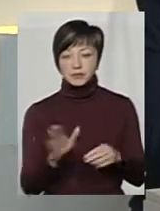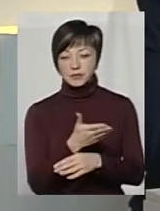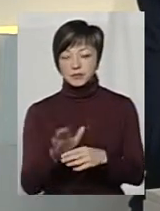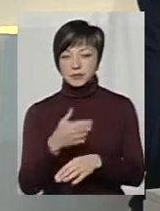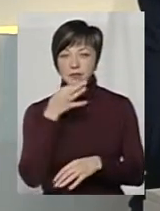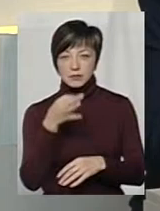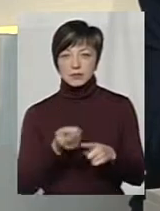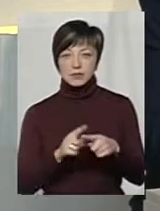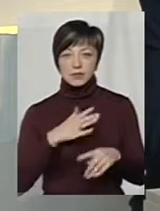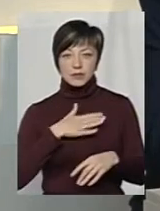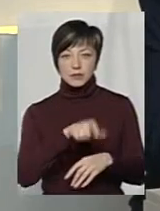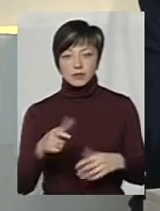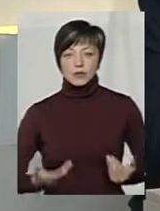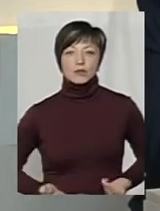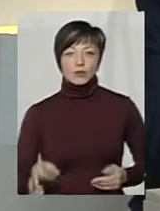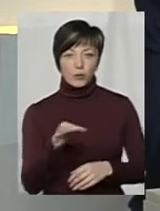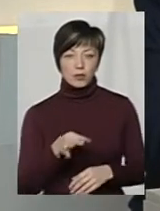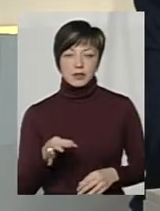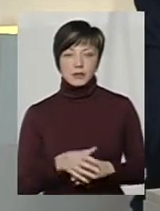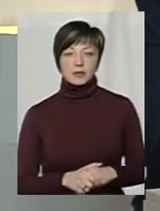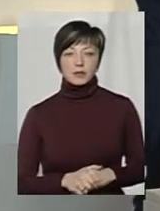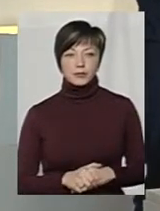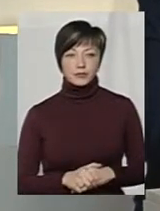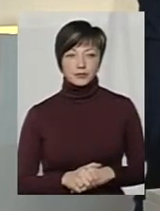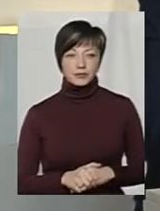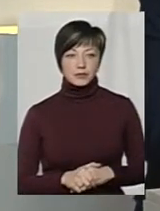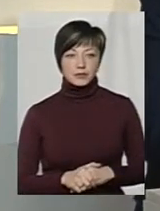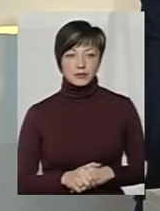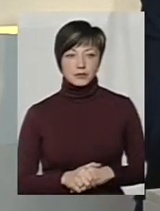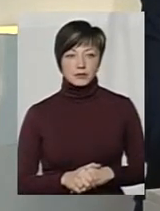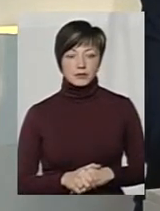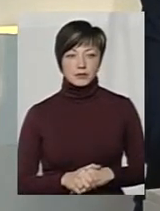розподілили, і сказали, що це наші люди, вони живуть в Хмельницькій області.